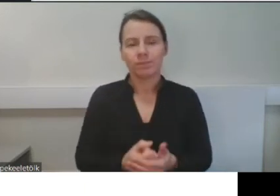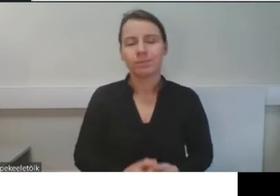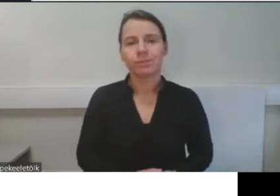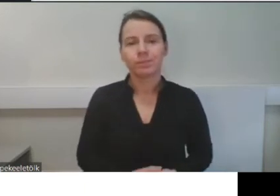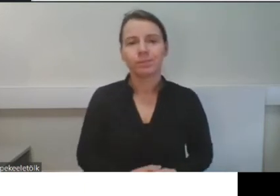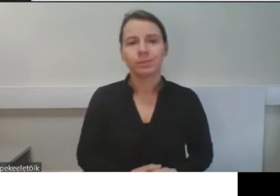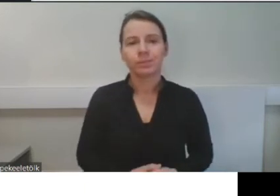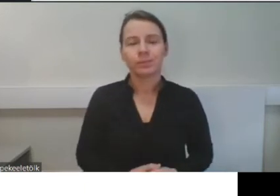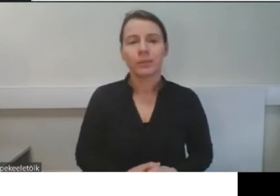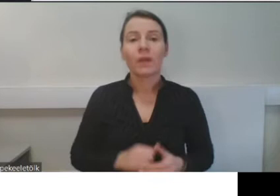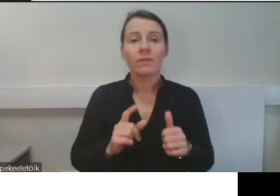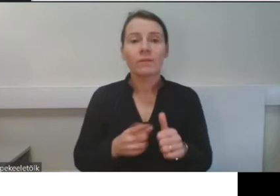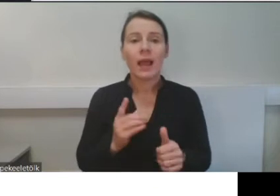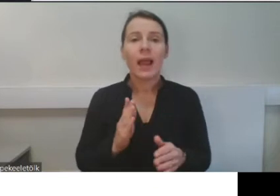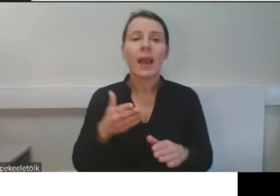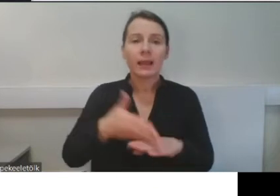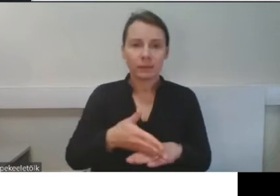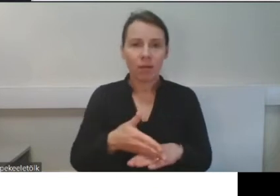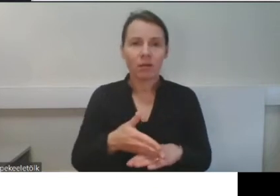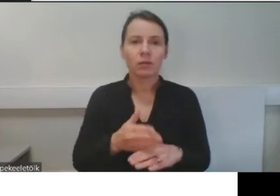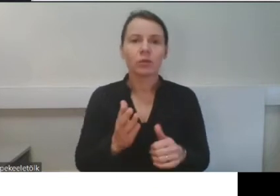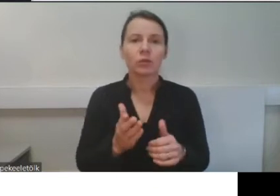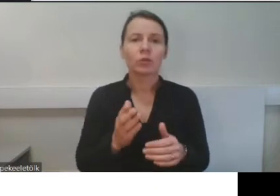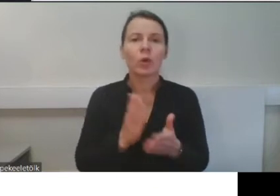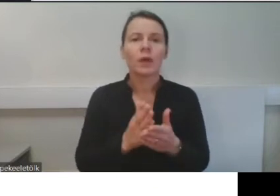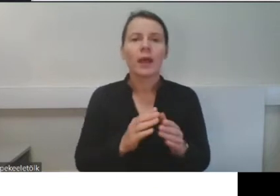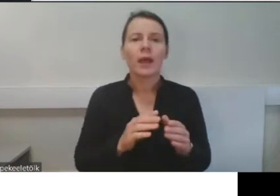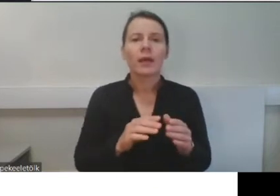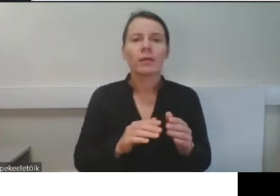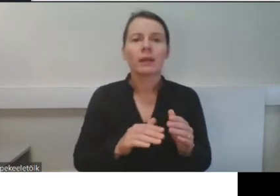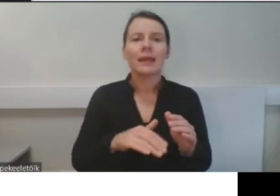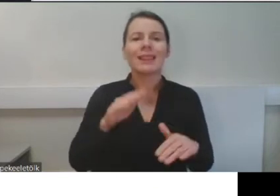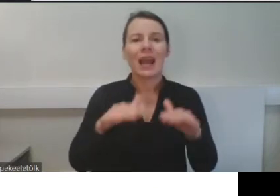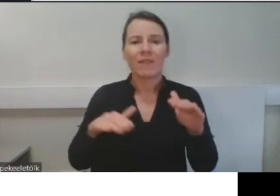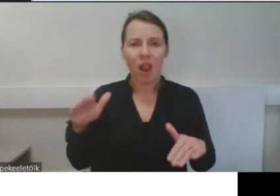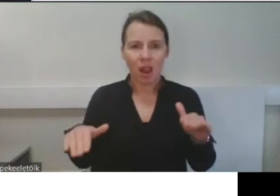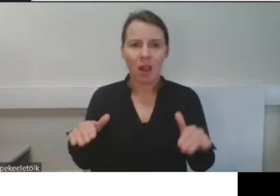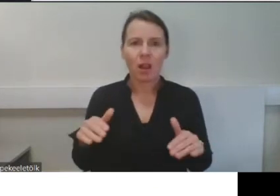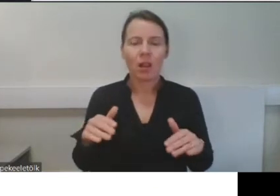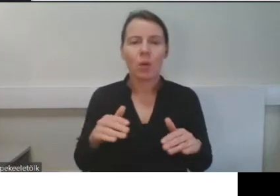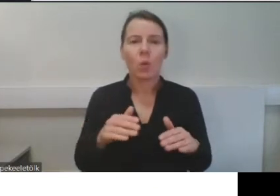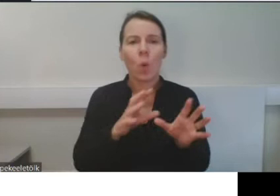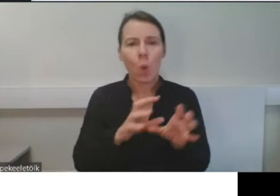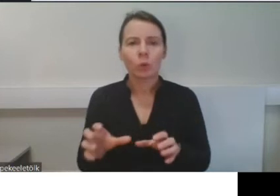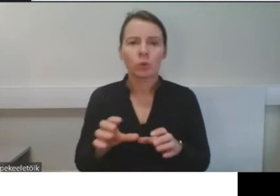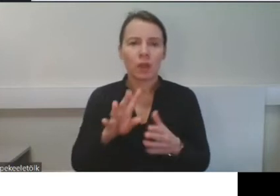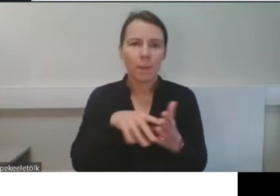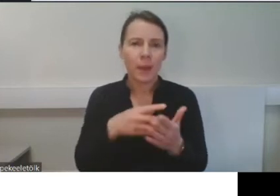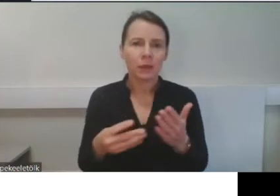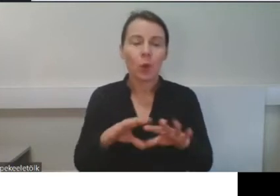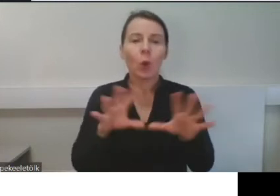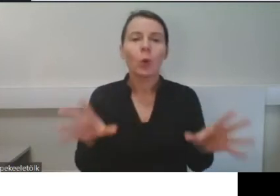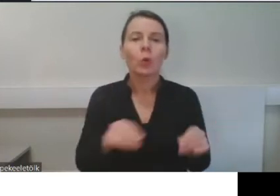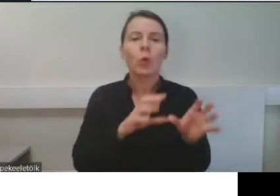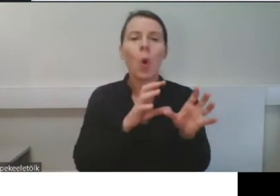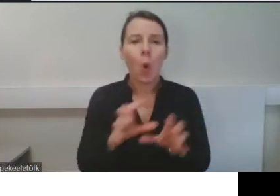et kui läheb juba väga detaili, et ütleme üks inimene väga väikeses maakonnas või väga väikeses kohalikus